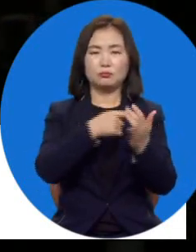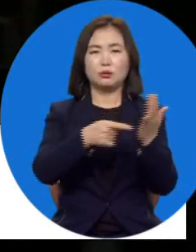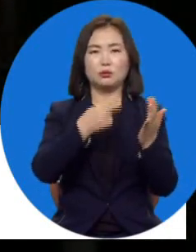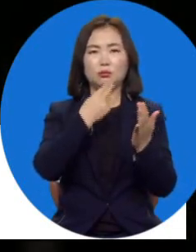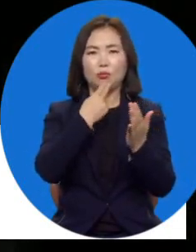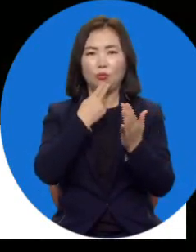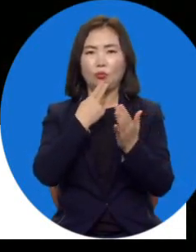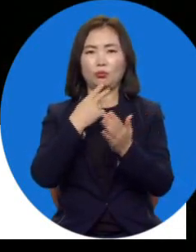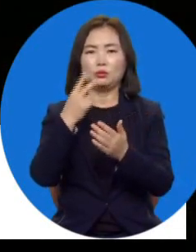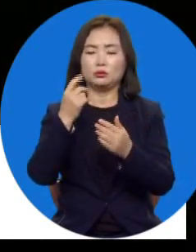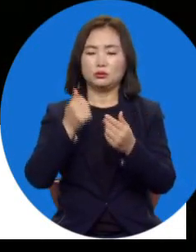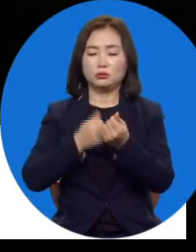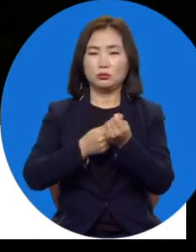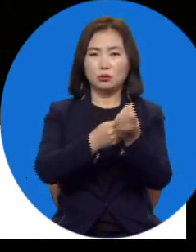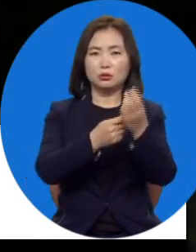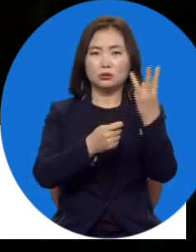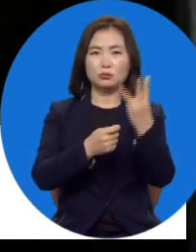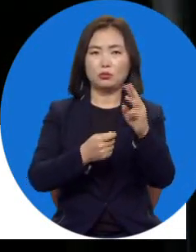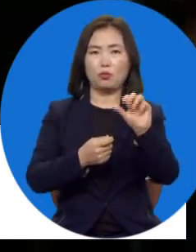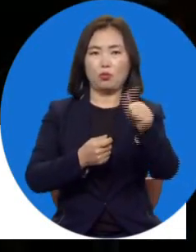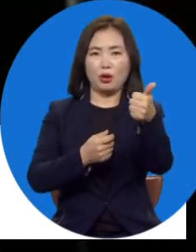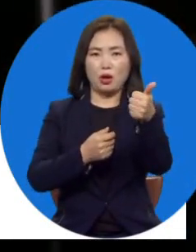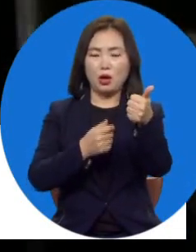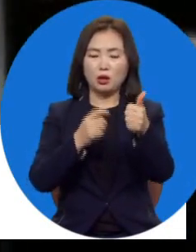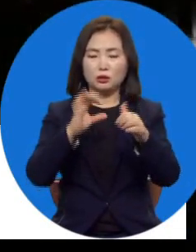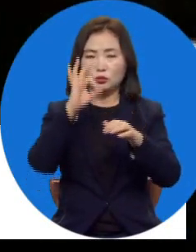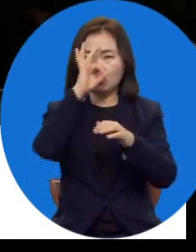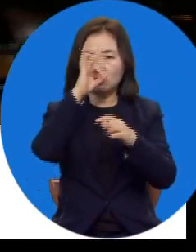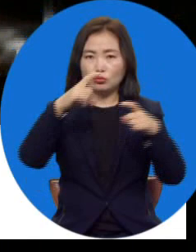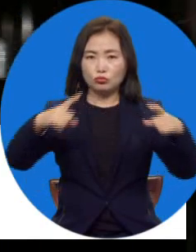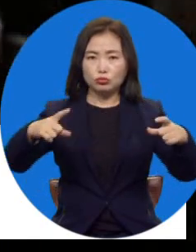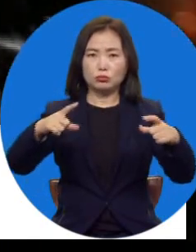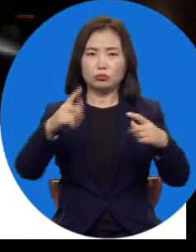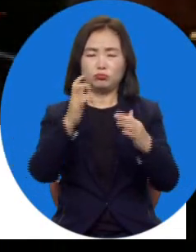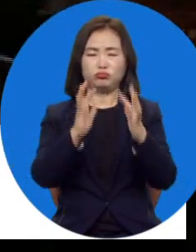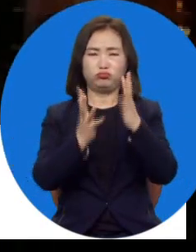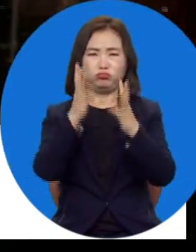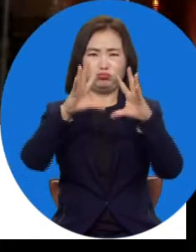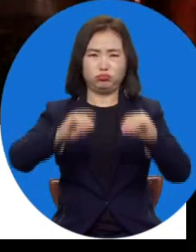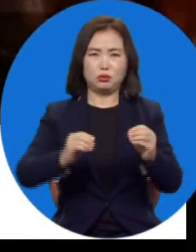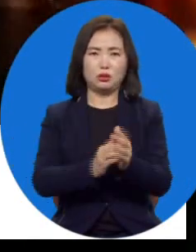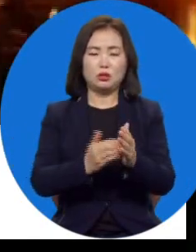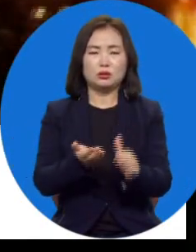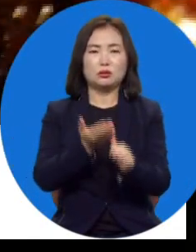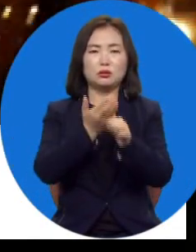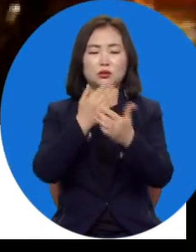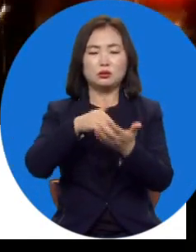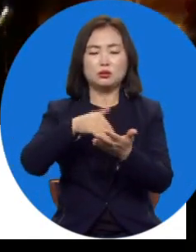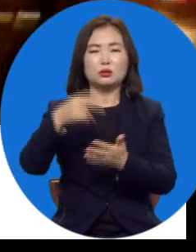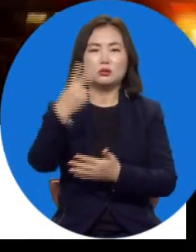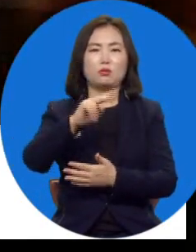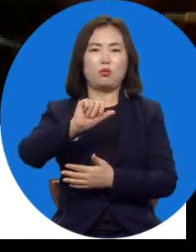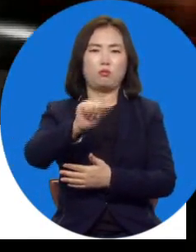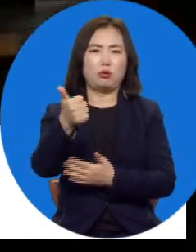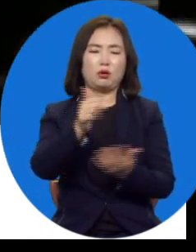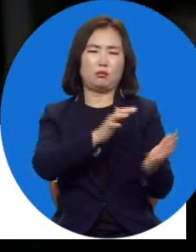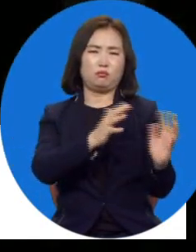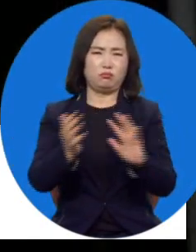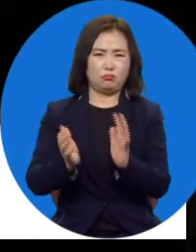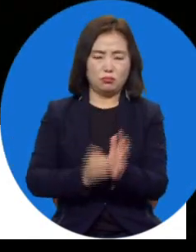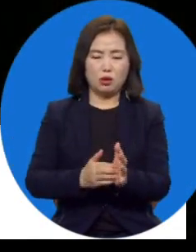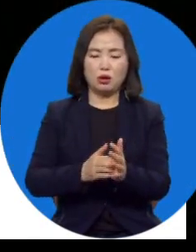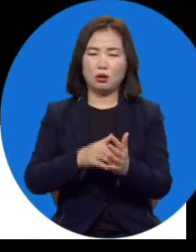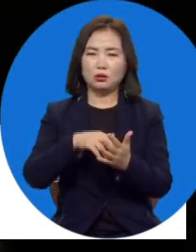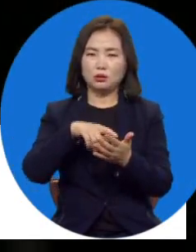없었지만 3천 5백 제곱미터 규모의 돼지우리 한 채가 전소 되면서 키우던 돼지의 2천 500여 마리가 죽어